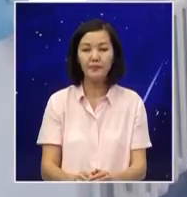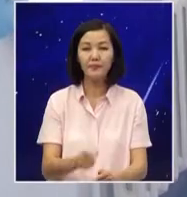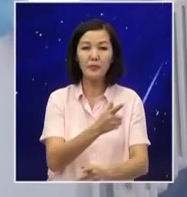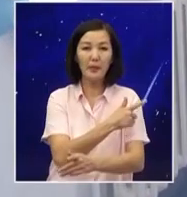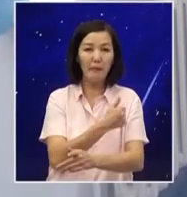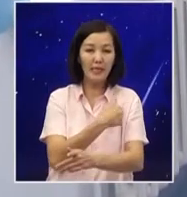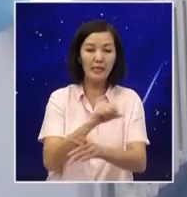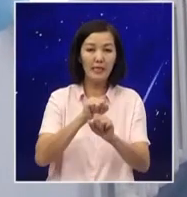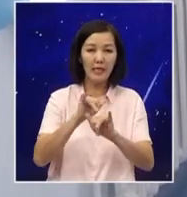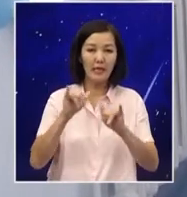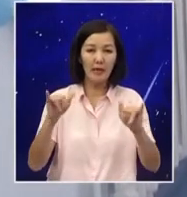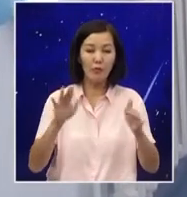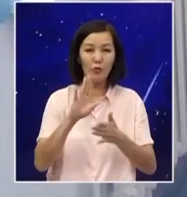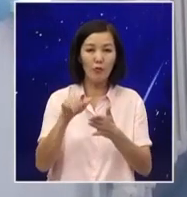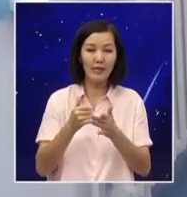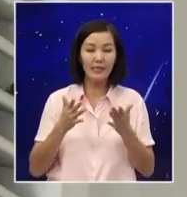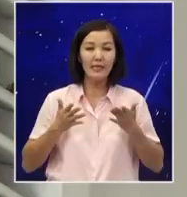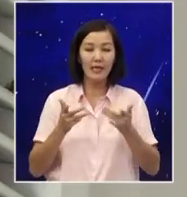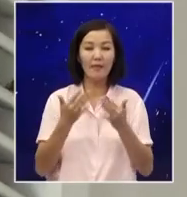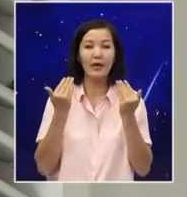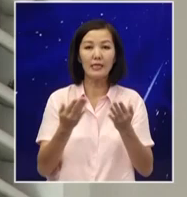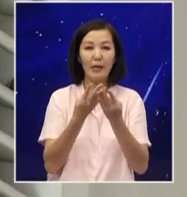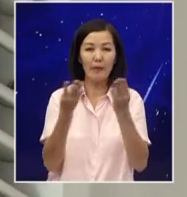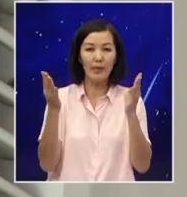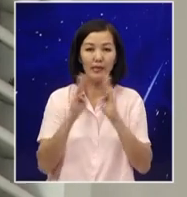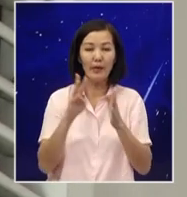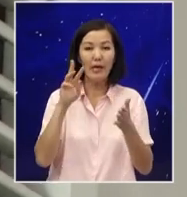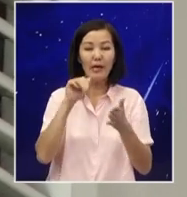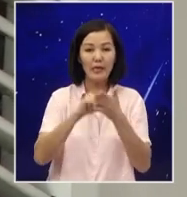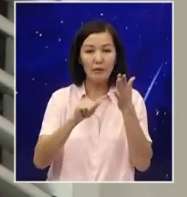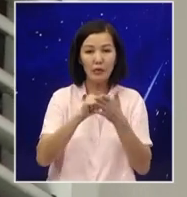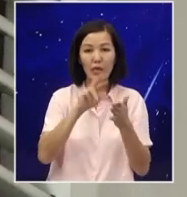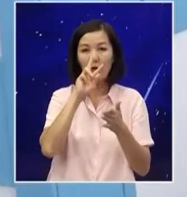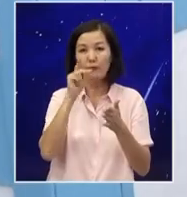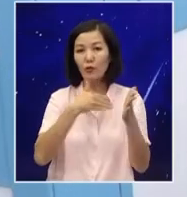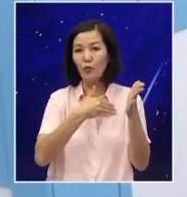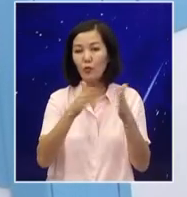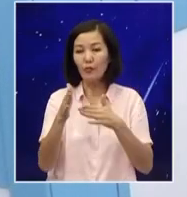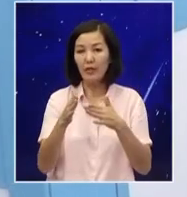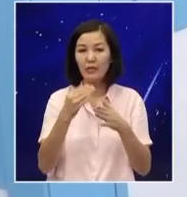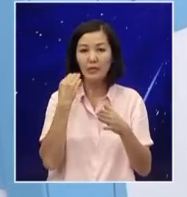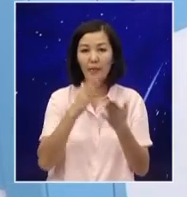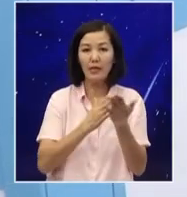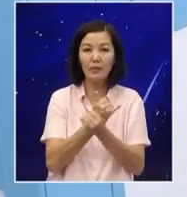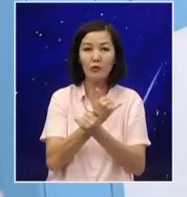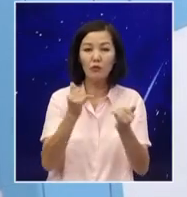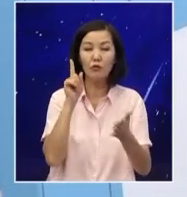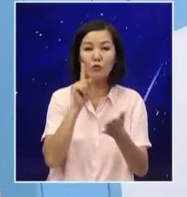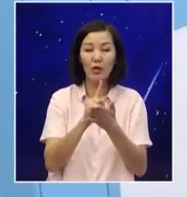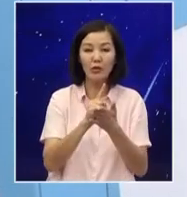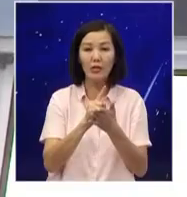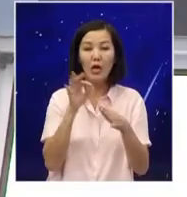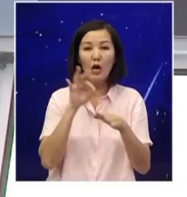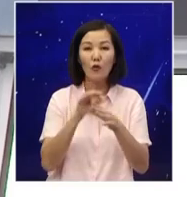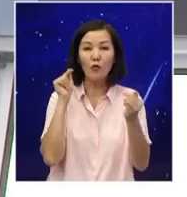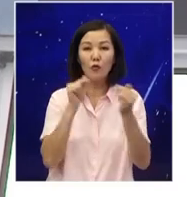Медицинаны дамыту қазір басты талап. Елдегі пандемия кезіндегі кемшіліктерді түзеп, сапалы қызмет көрсету қажет. Мемлекет басшысы індетпен күресу үшін